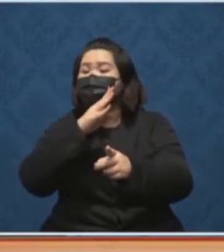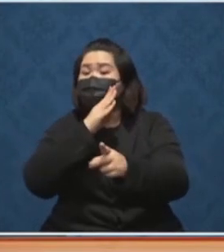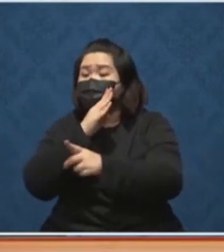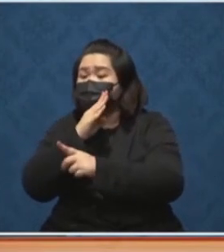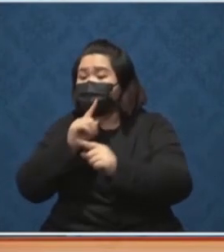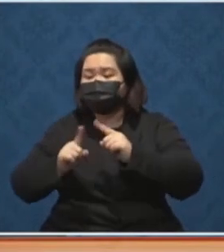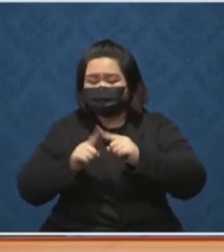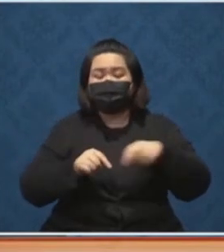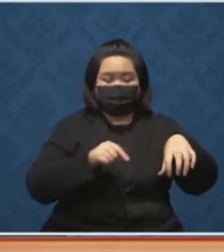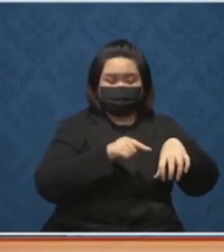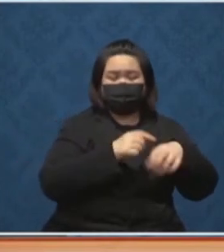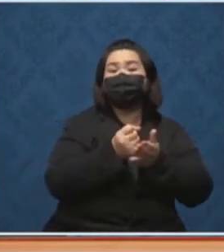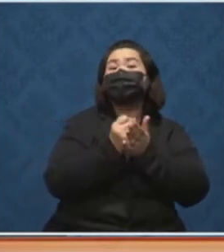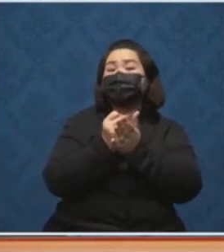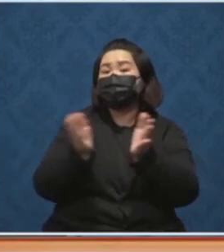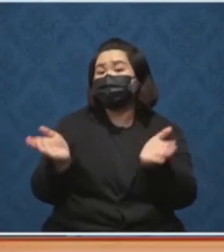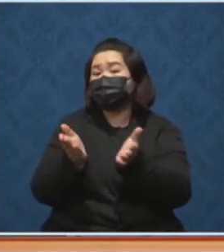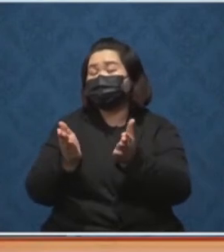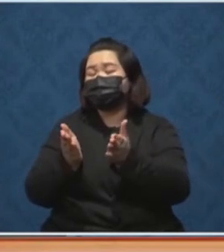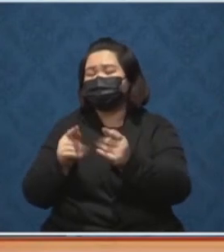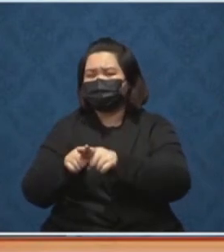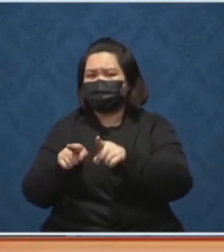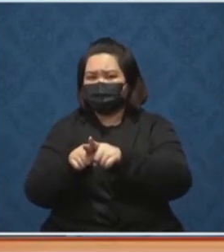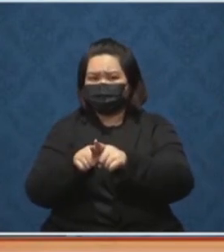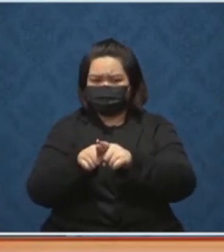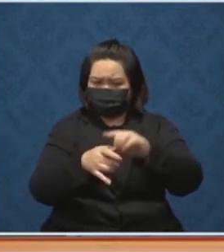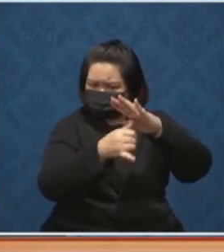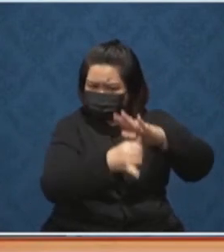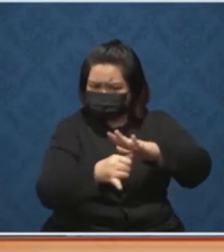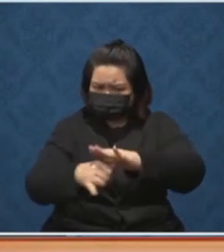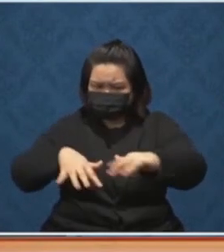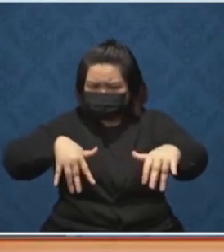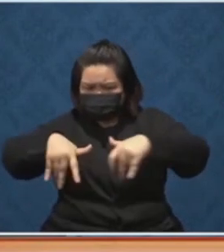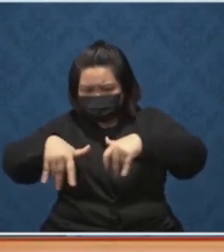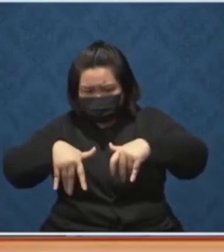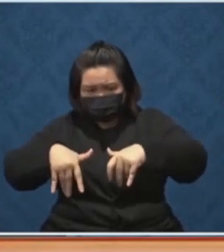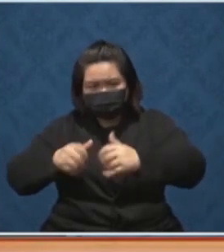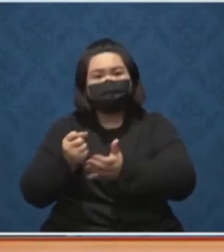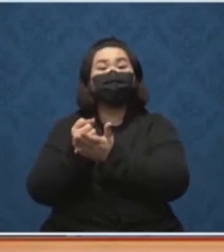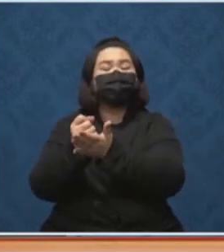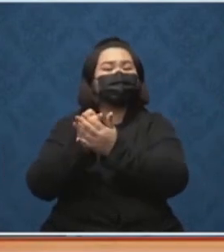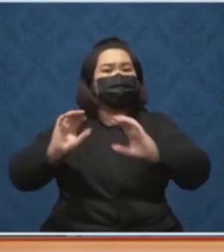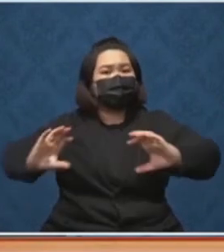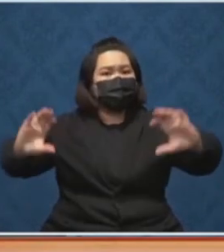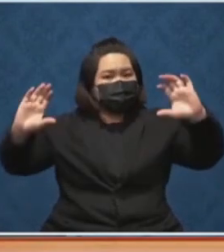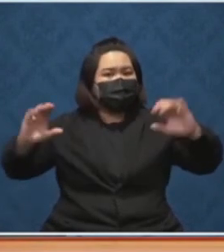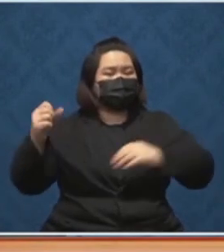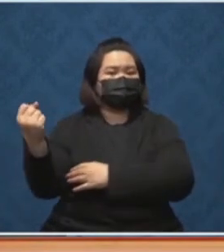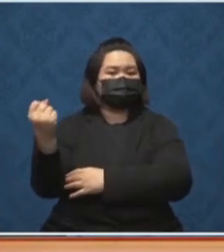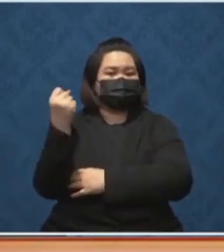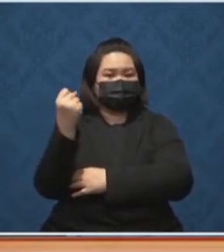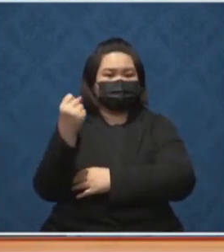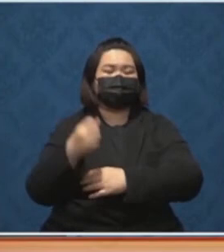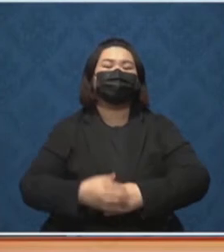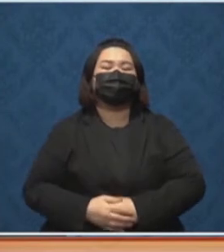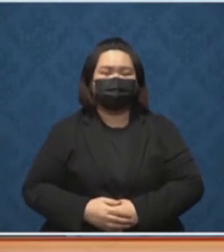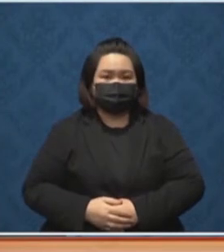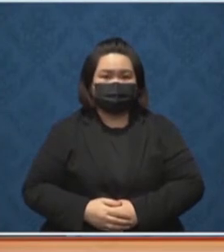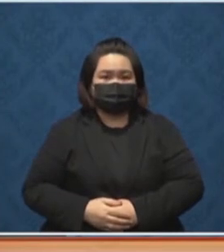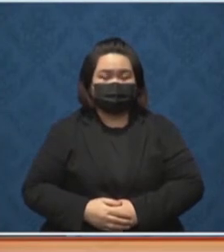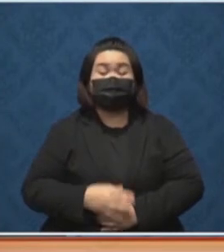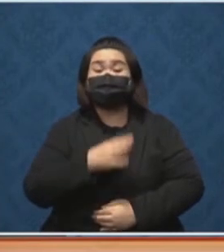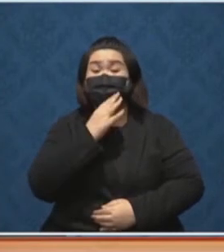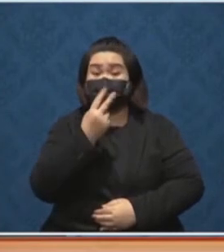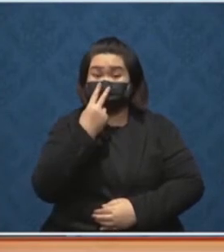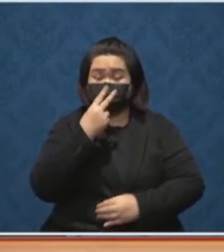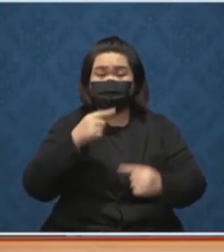รภาพของประชาชน รวมทงสื่อเพื่อความมนคงของรัฐบาลขอสำงถัดไปครัและถาเราไปดูเ